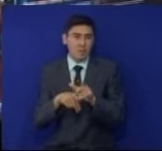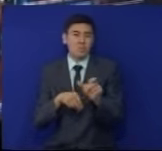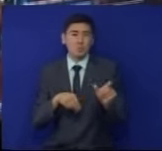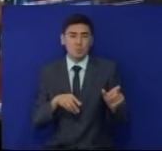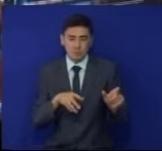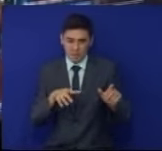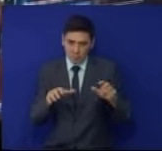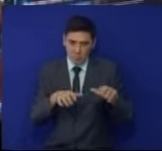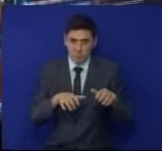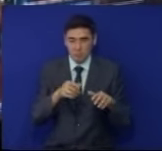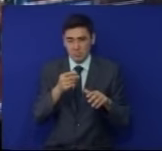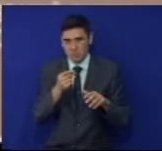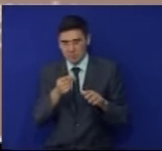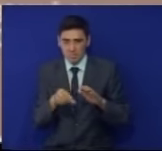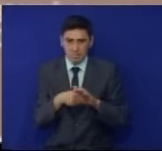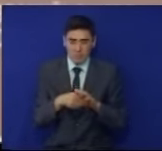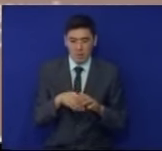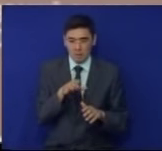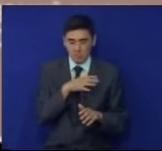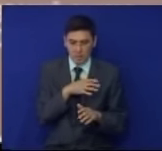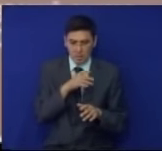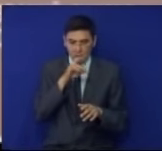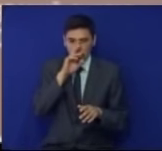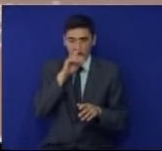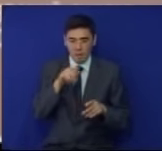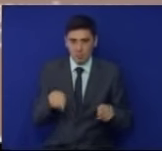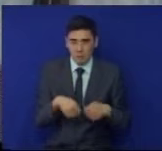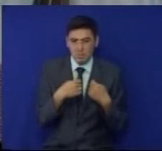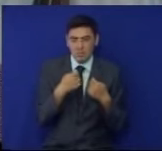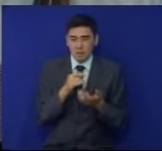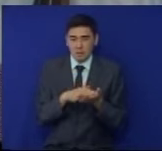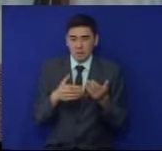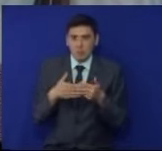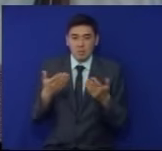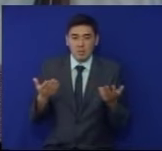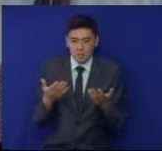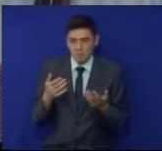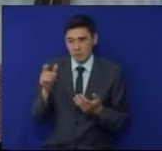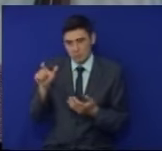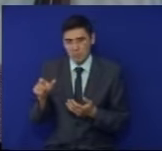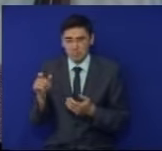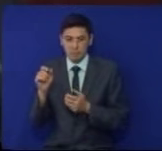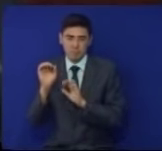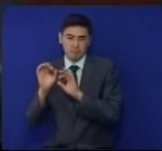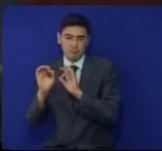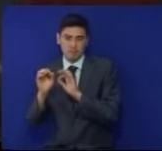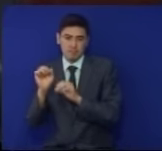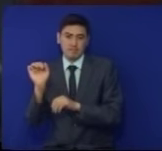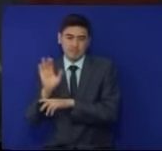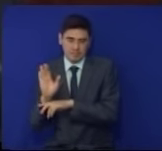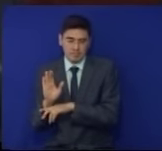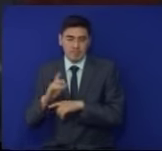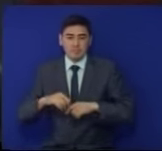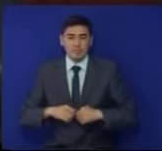в котором конкретные люди рассказывали о своих ошибках и какую ответственность за это они понесли. По словам заместителя акима Бескарагайского района, такие